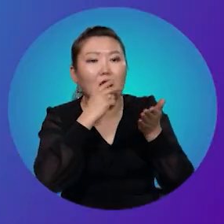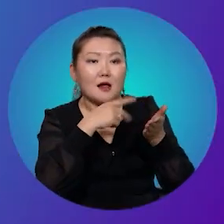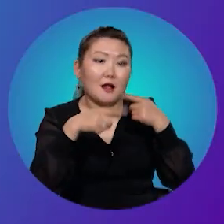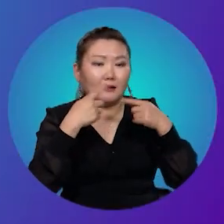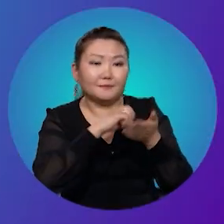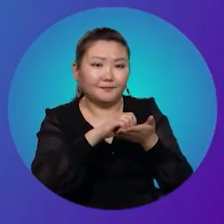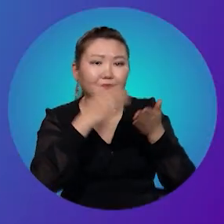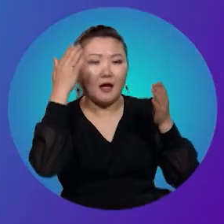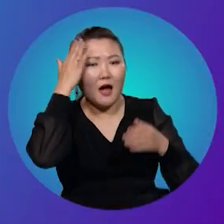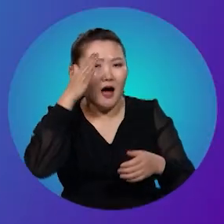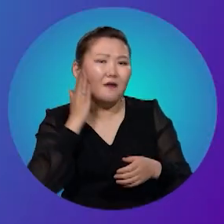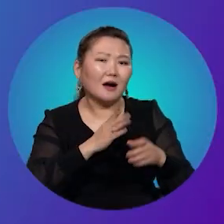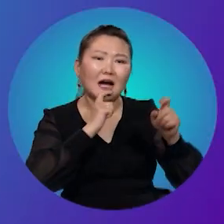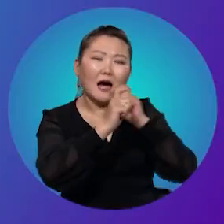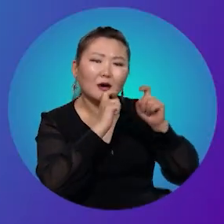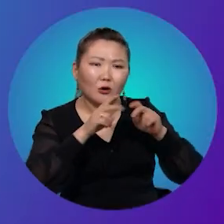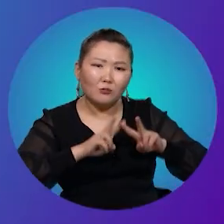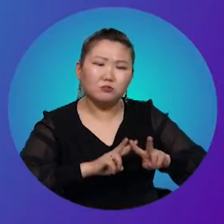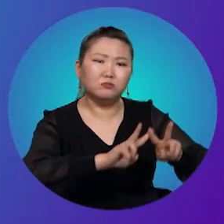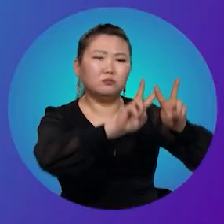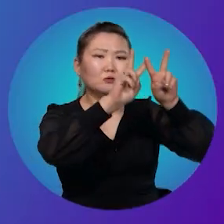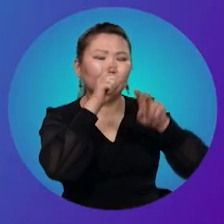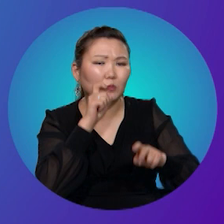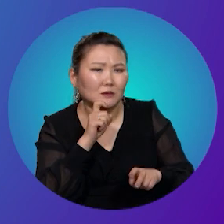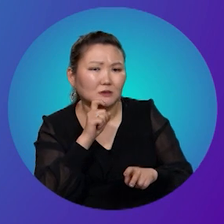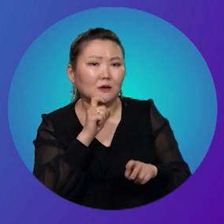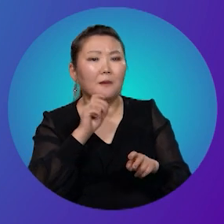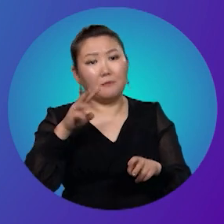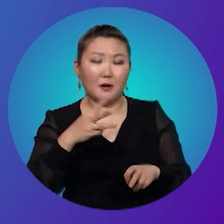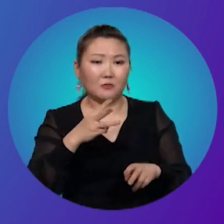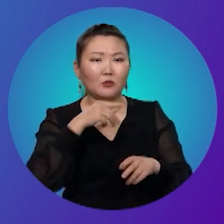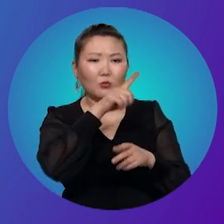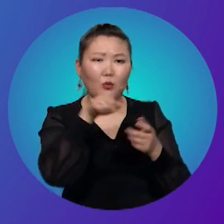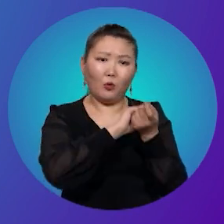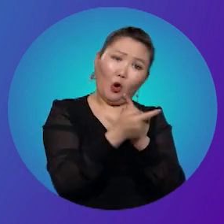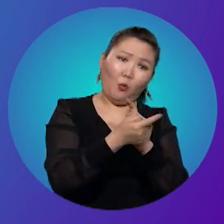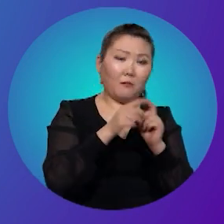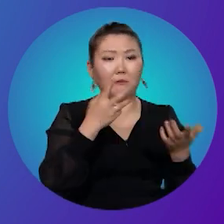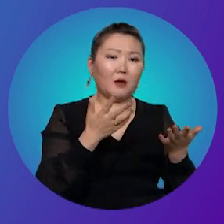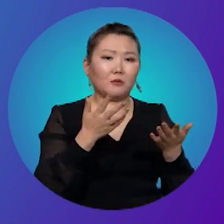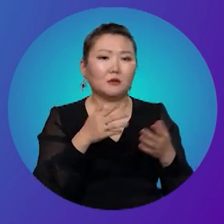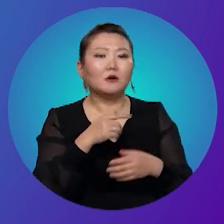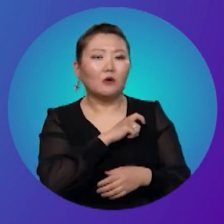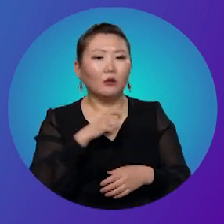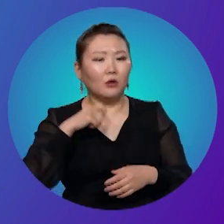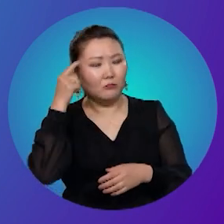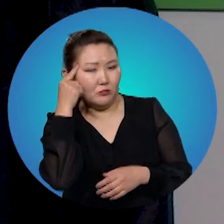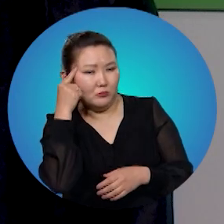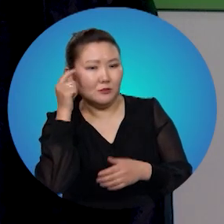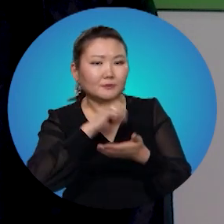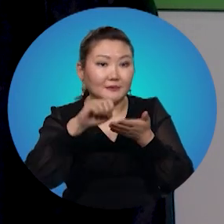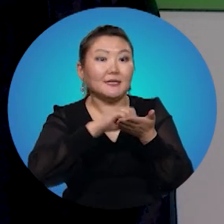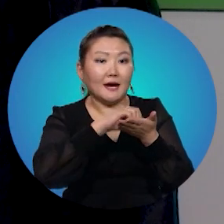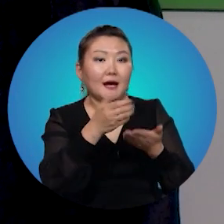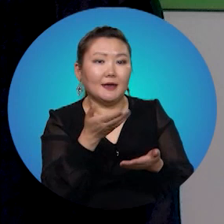ээжийнхээ харилцаанаас үргэлжлүүлэхийг хүсдэг зүйл, магадгүй чамд өөрчлөхийг хүсдэг зүйл байж магадгүй. За, түүнийгээ бас бичээрэй.